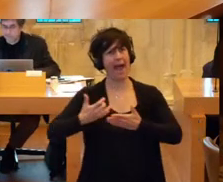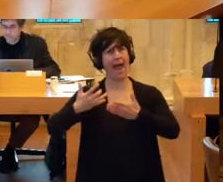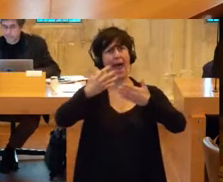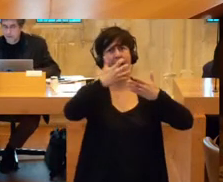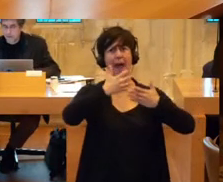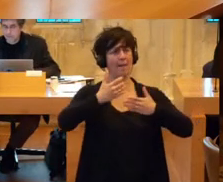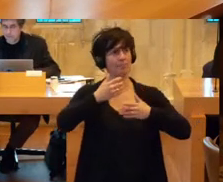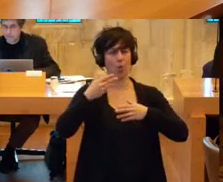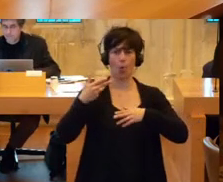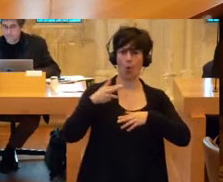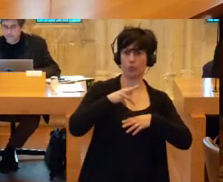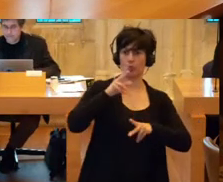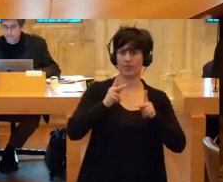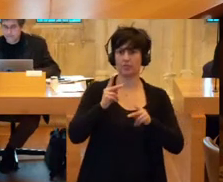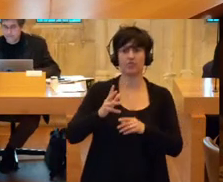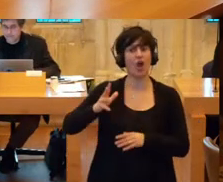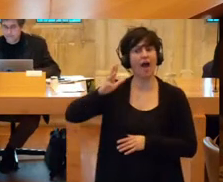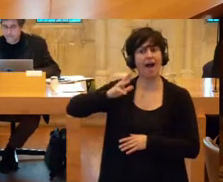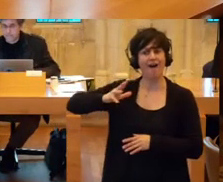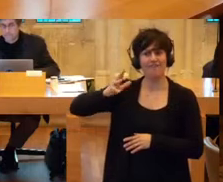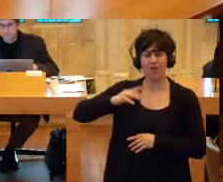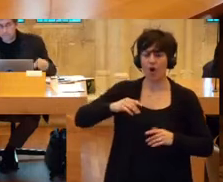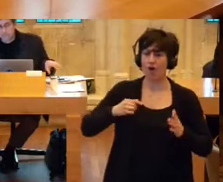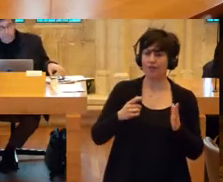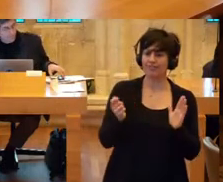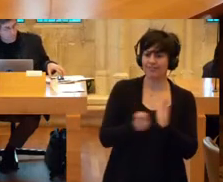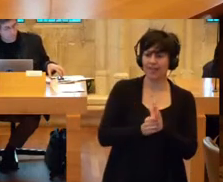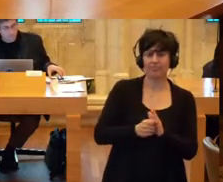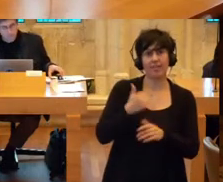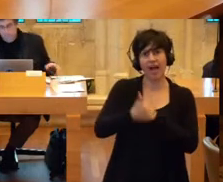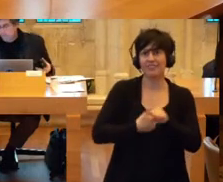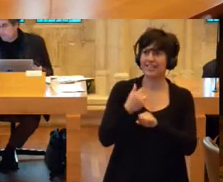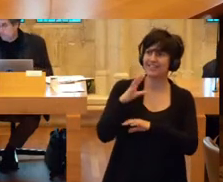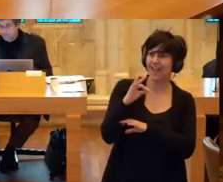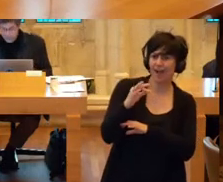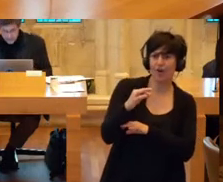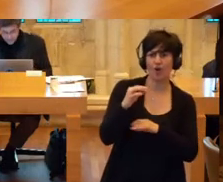par un certain nombre de photographies, ce qu'il était dans les années 50. Mais bon.